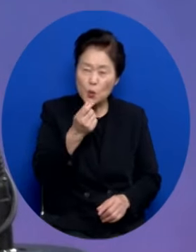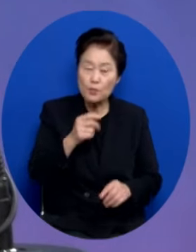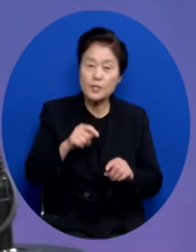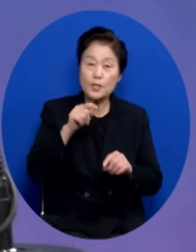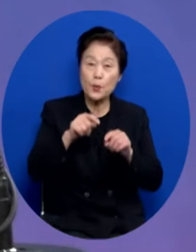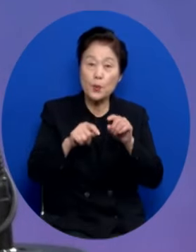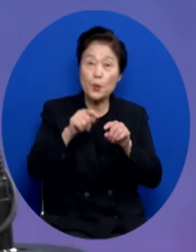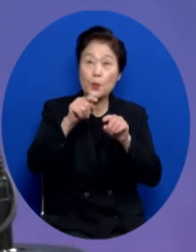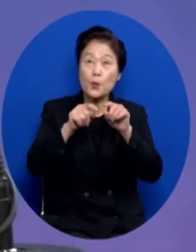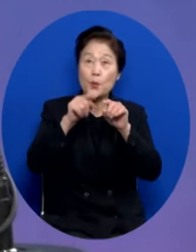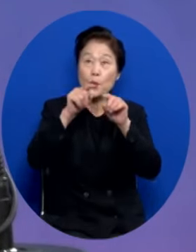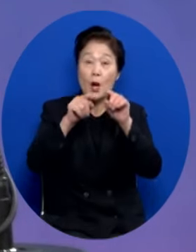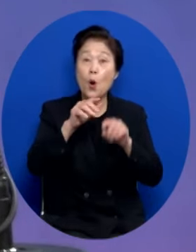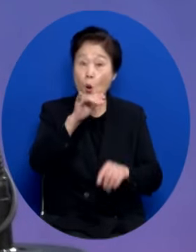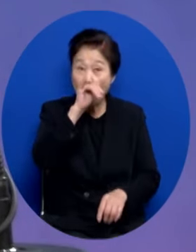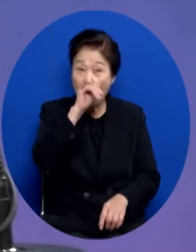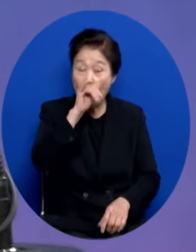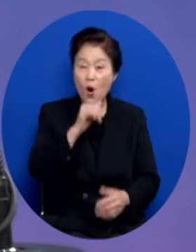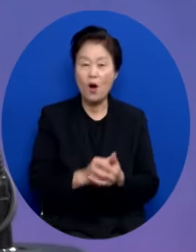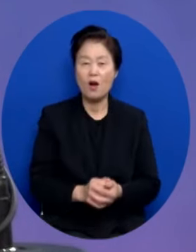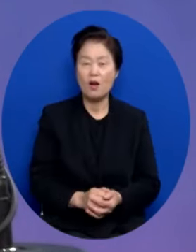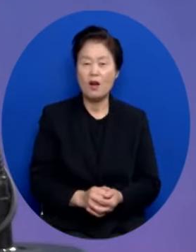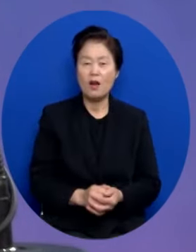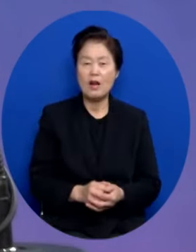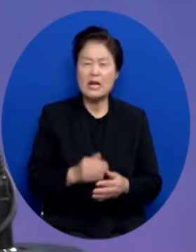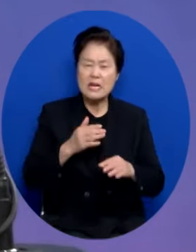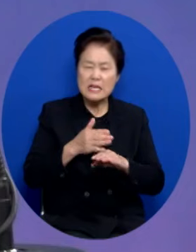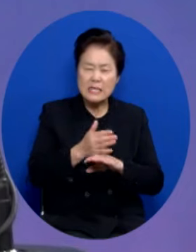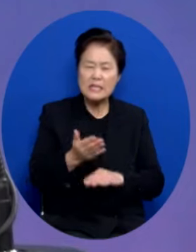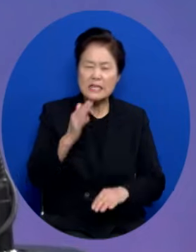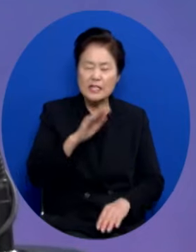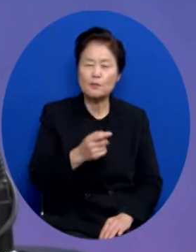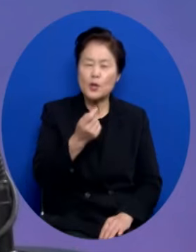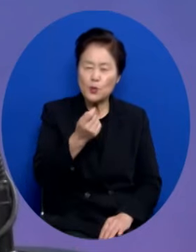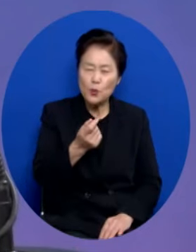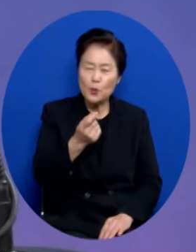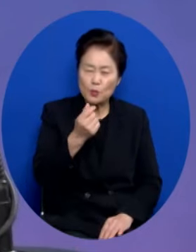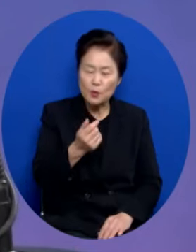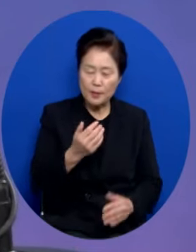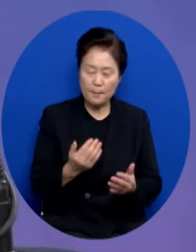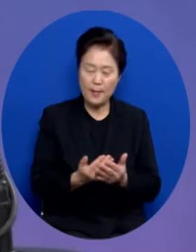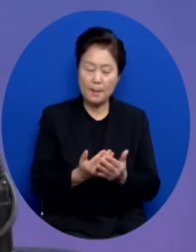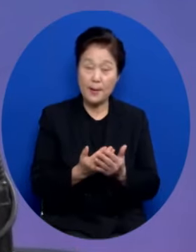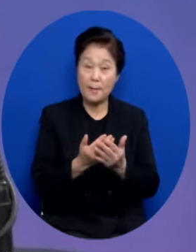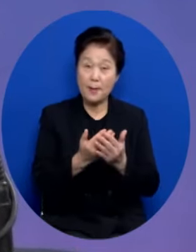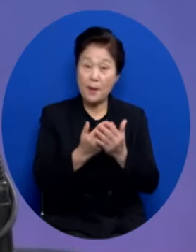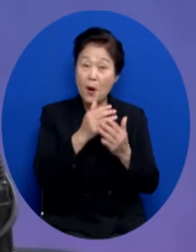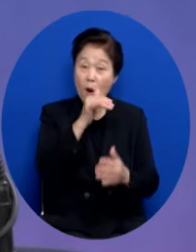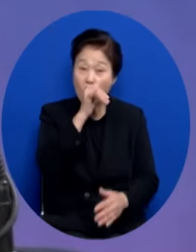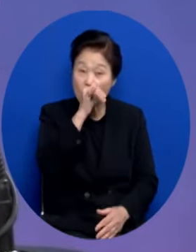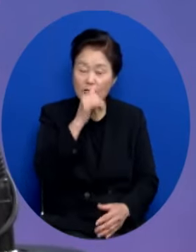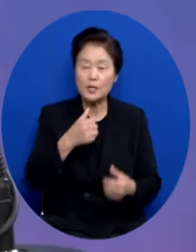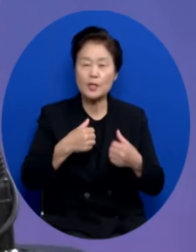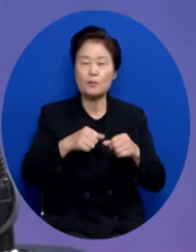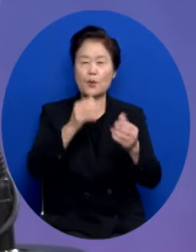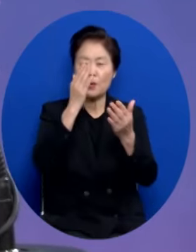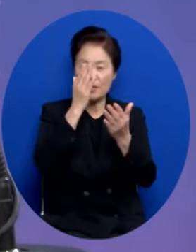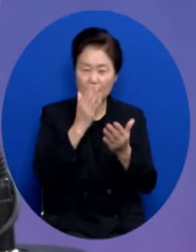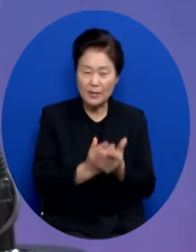위로 올라가고 있습니다. 느리지만 조금씩 발전하고 있으니